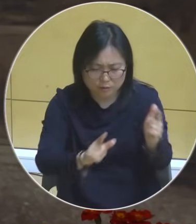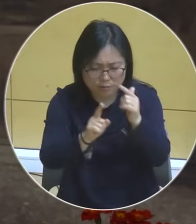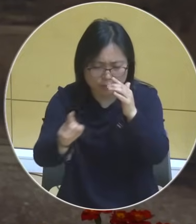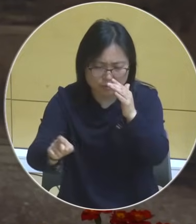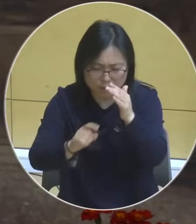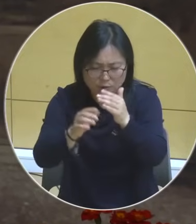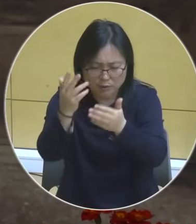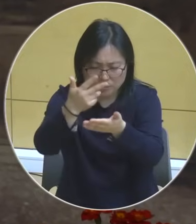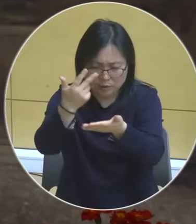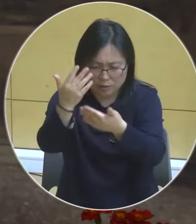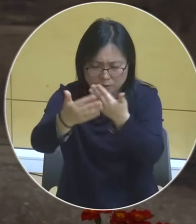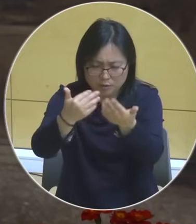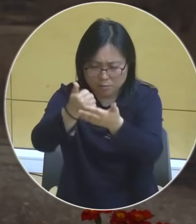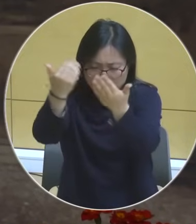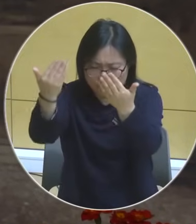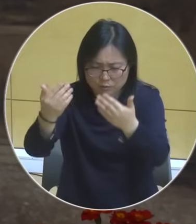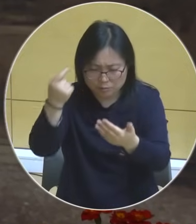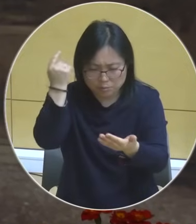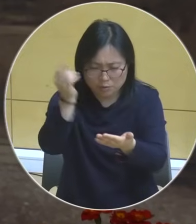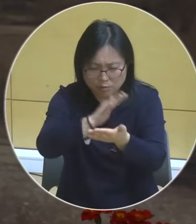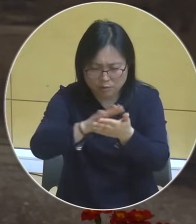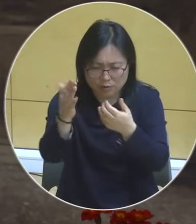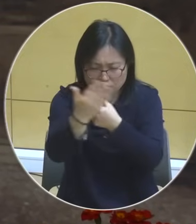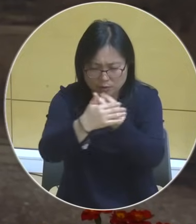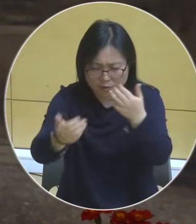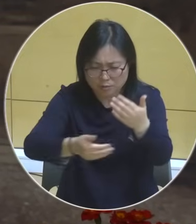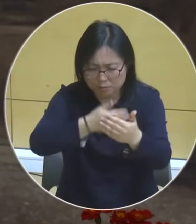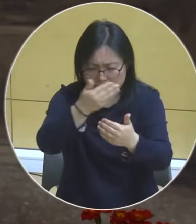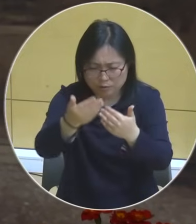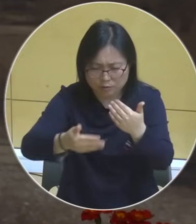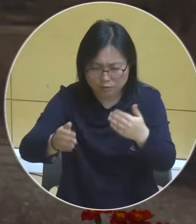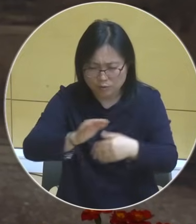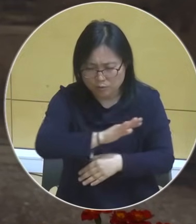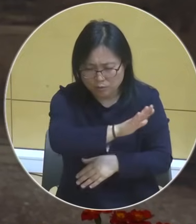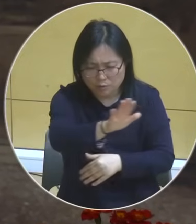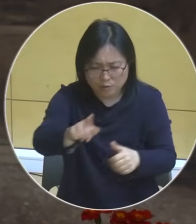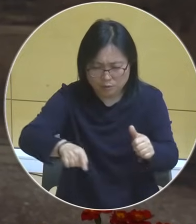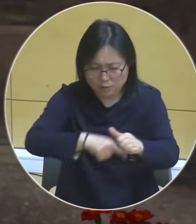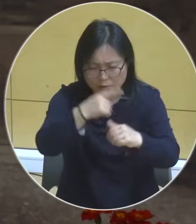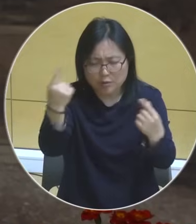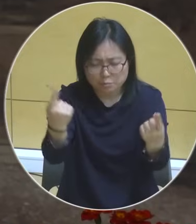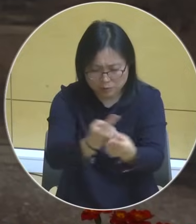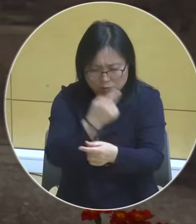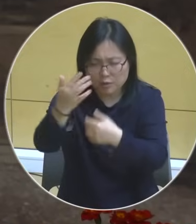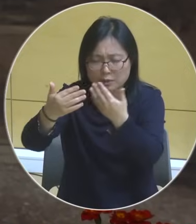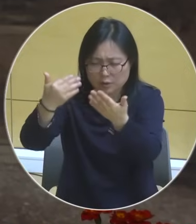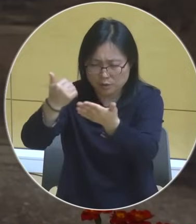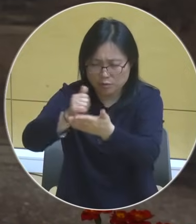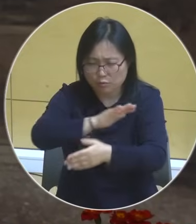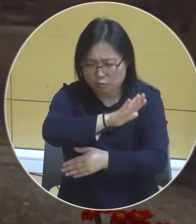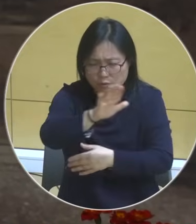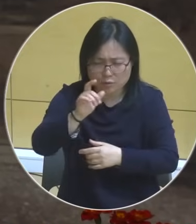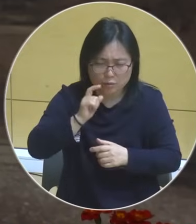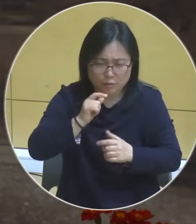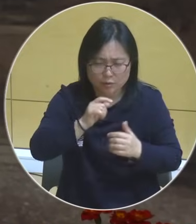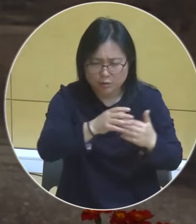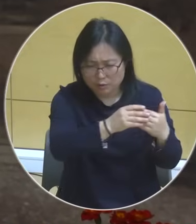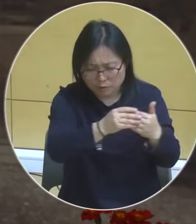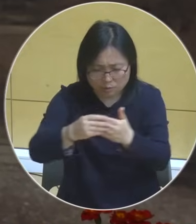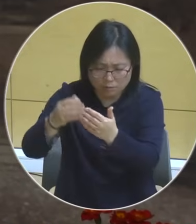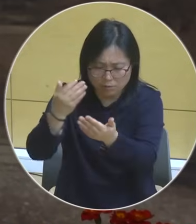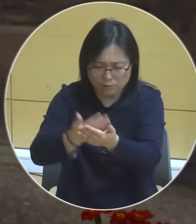주님 주시는 평강과 은혜가 넘치게 하시고 우리의 환경을 능히 바꾸시는 하나님께서 하나님 우리를 주장하여